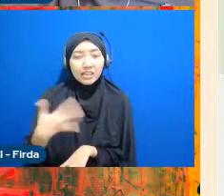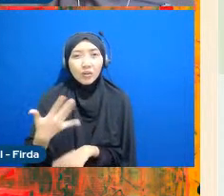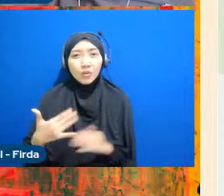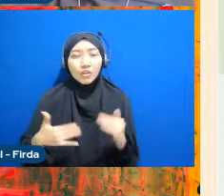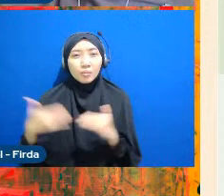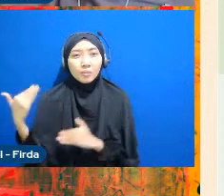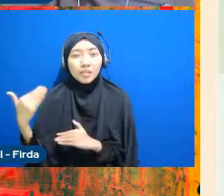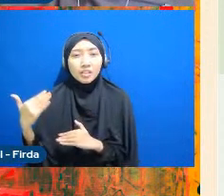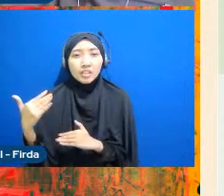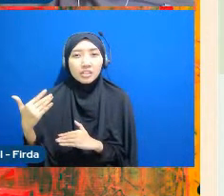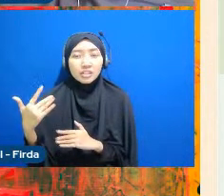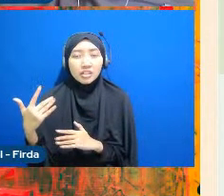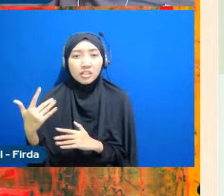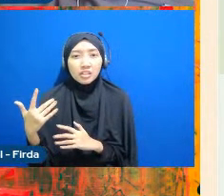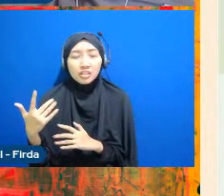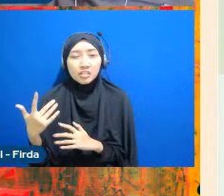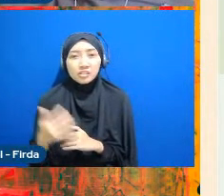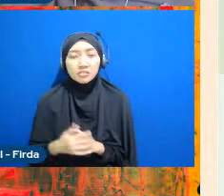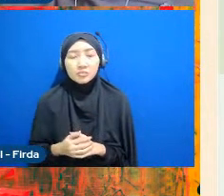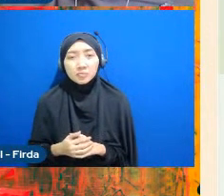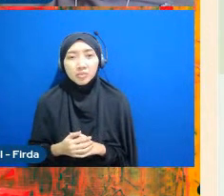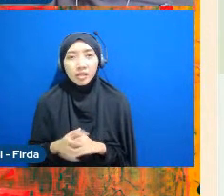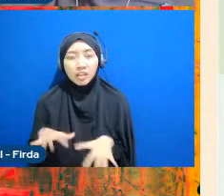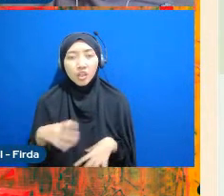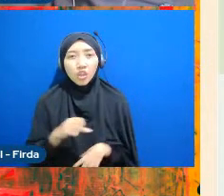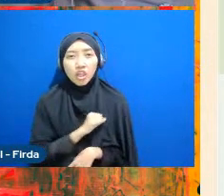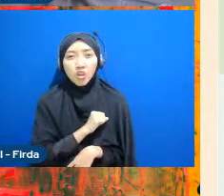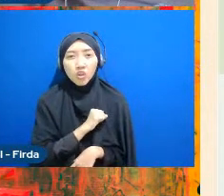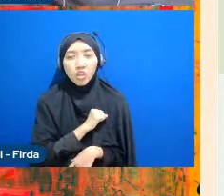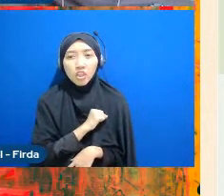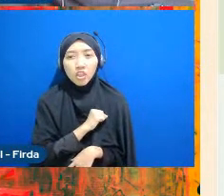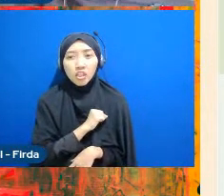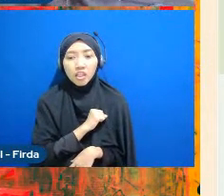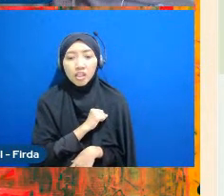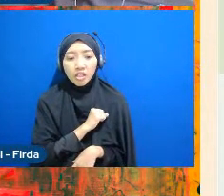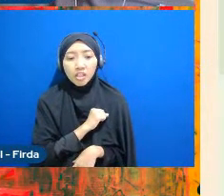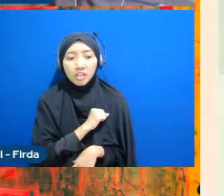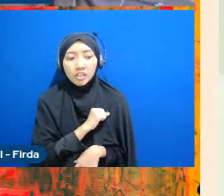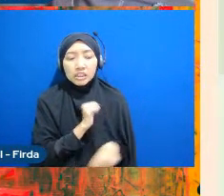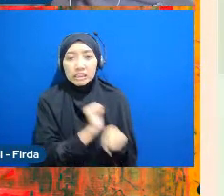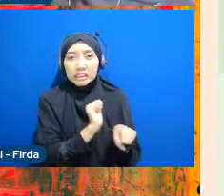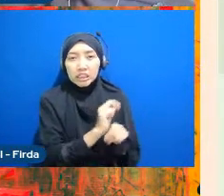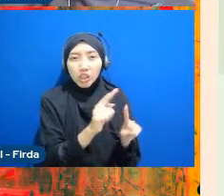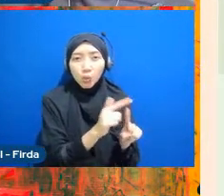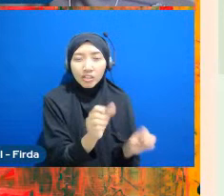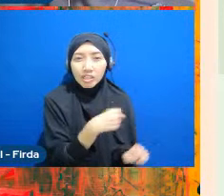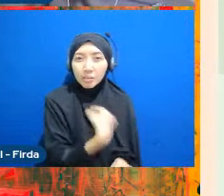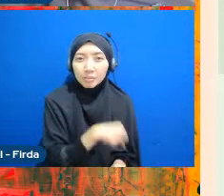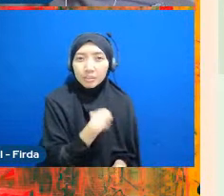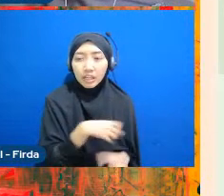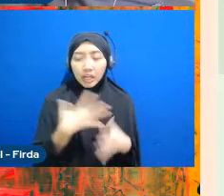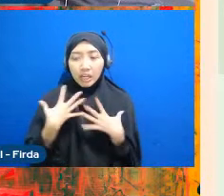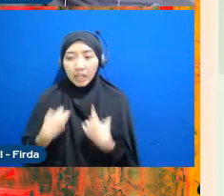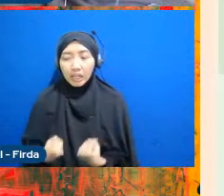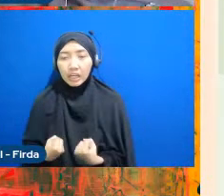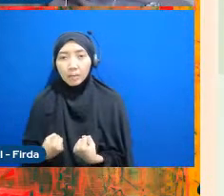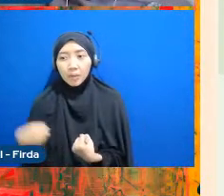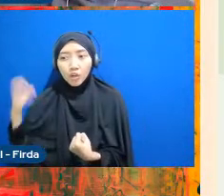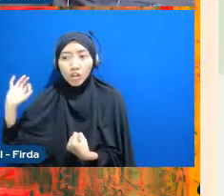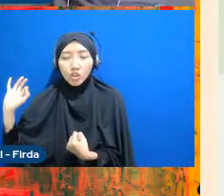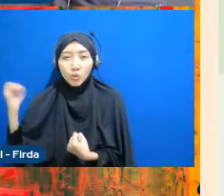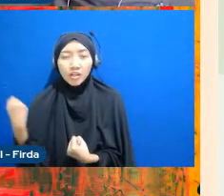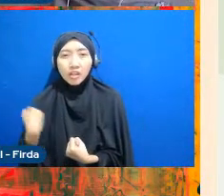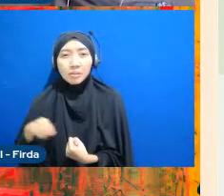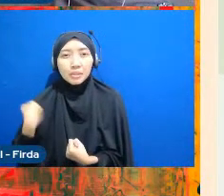kepada ketidakmampuan untuk tidak bisa mengerjakan soal misalnya, atau tidak sesuai harapan orang tua, seperti